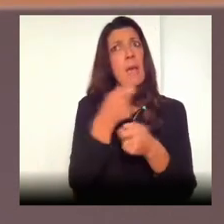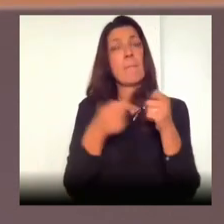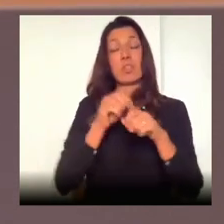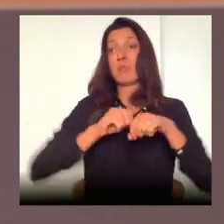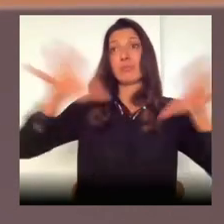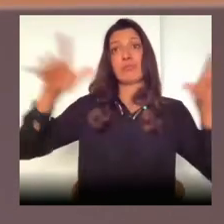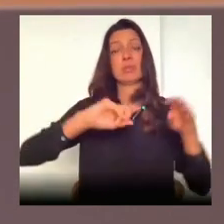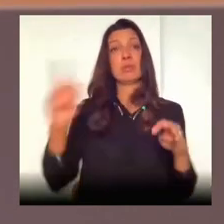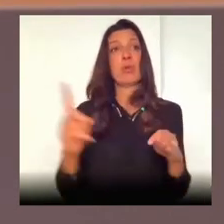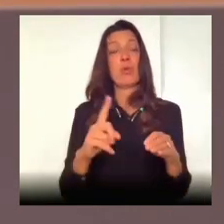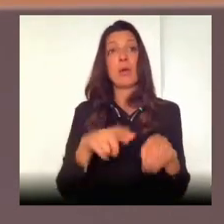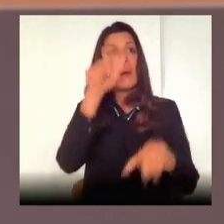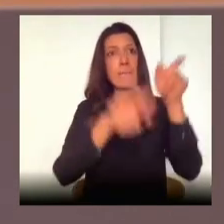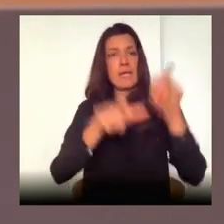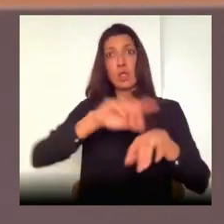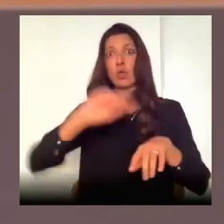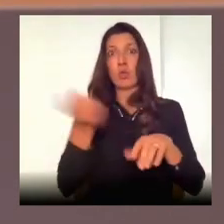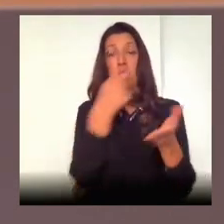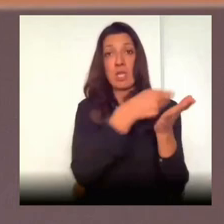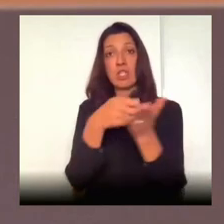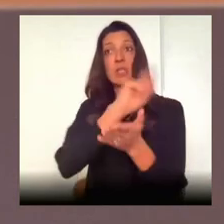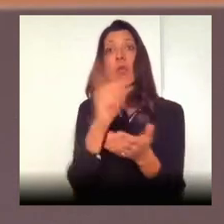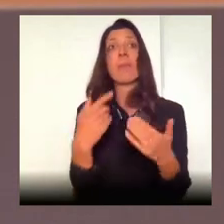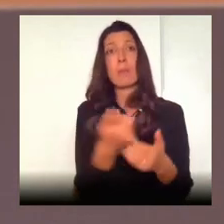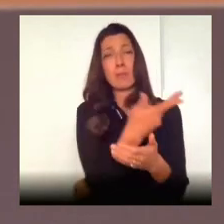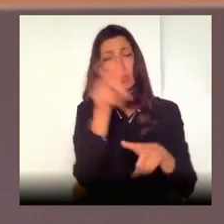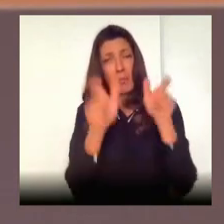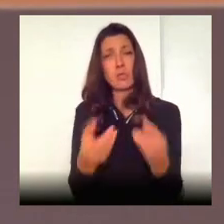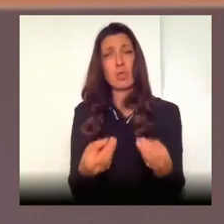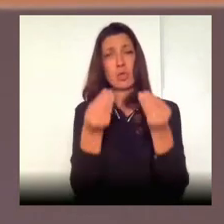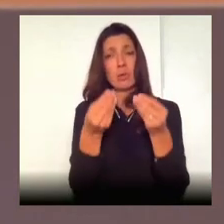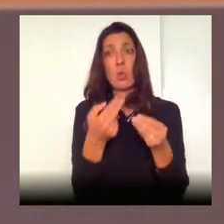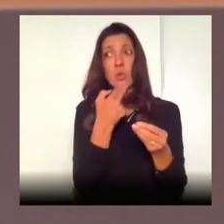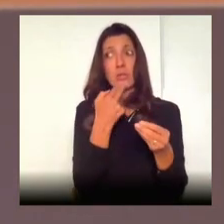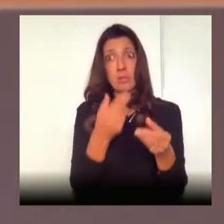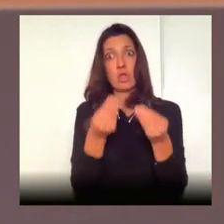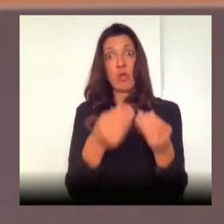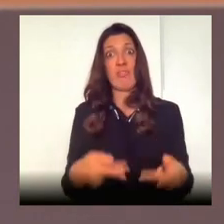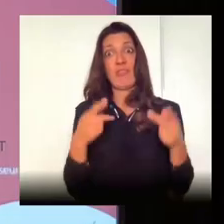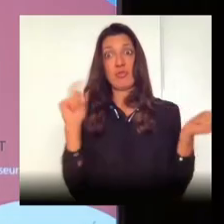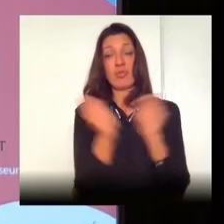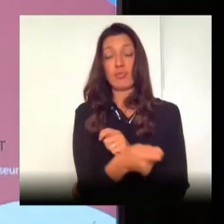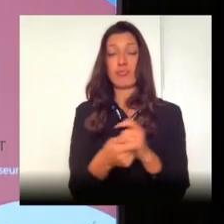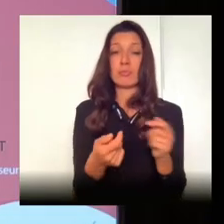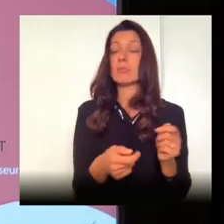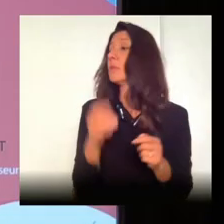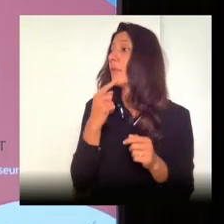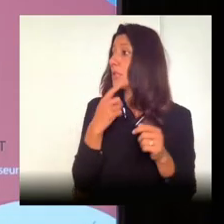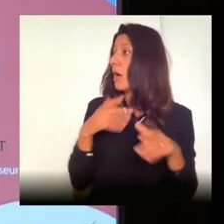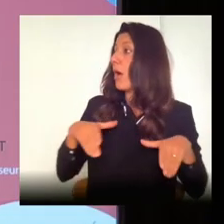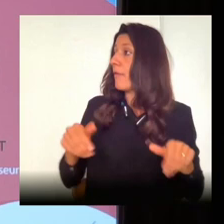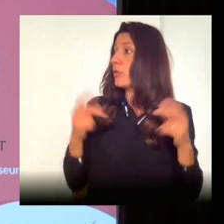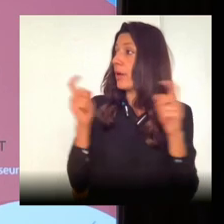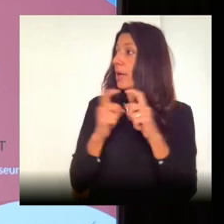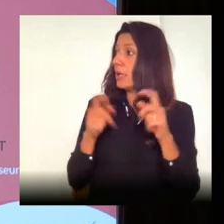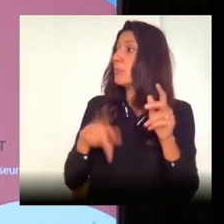destiné à énormément de monde, mais ça va changer la vie de beaucoup, et c'est ça mon but. Donc un fauteuil électrique plus léger,